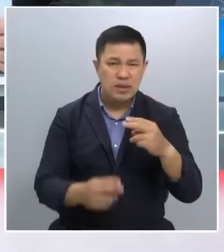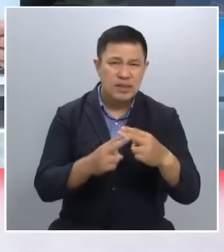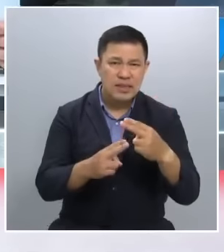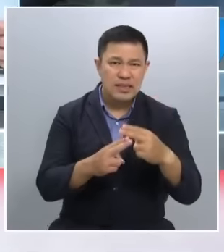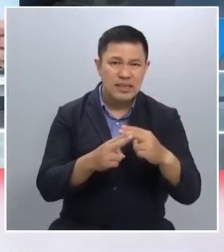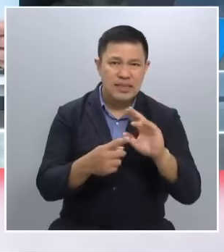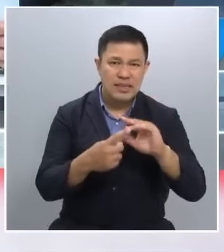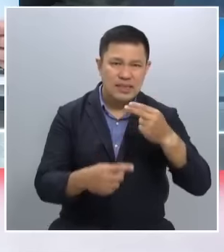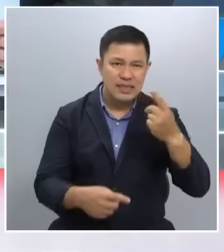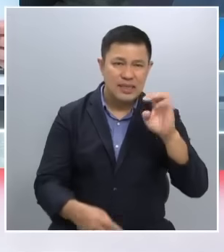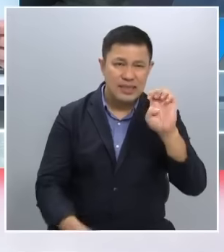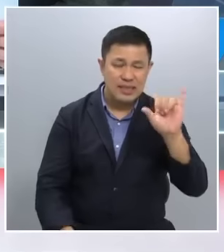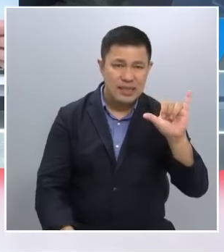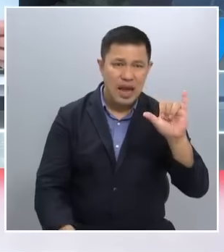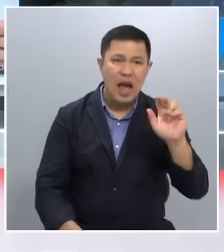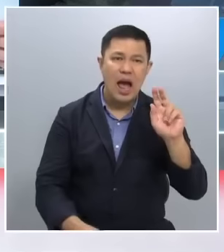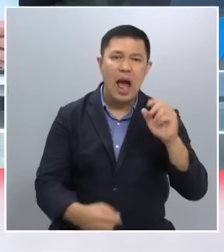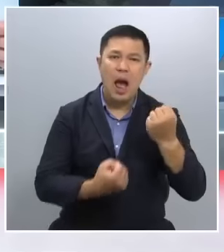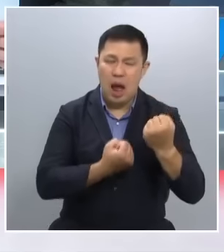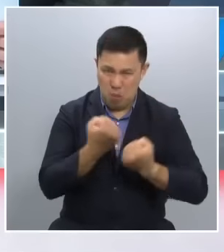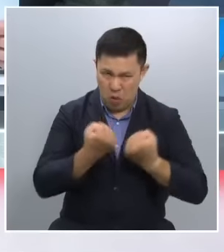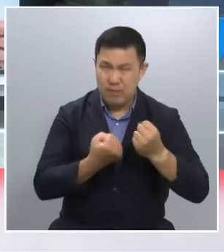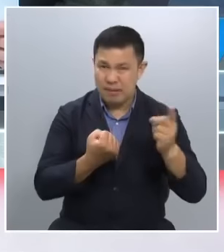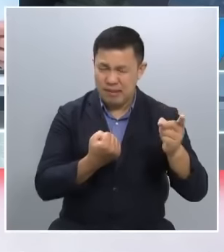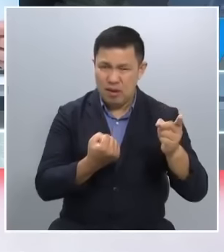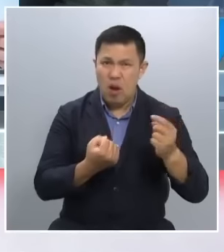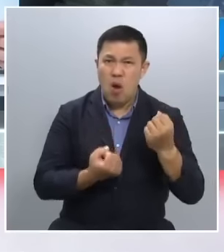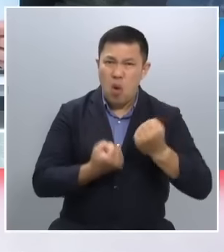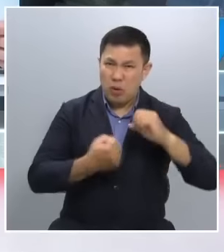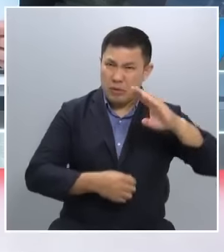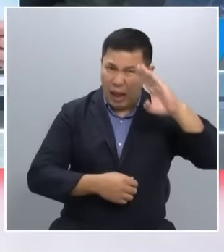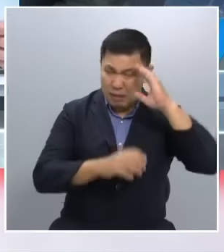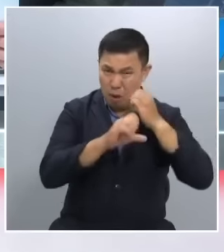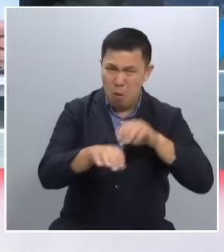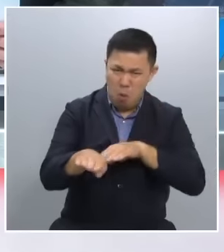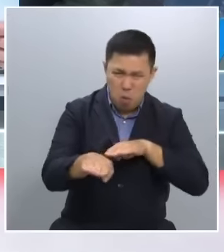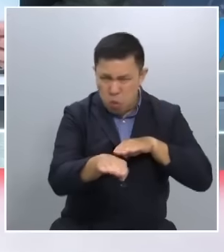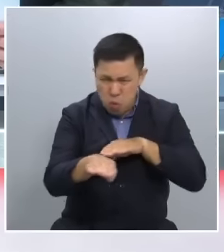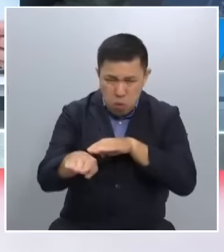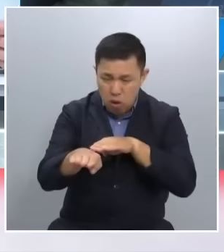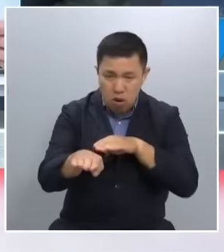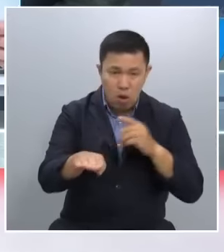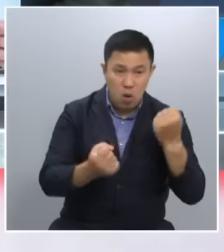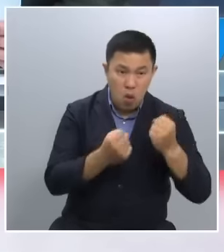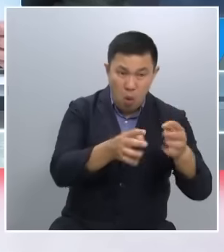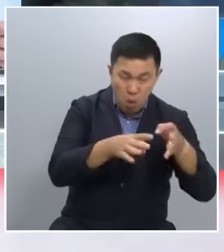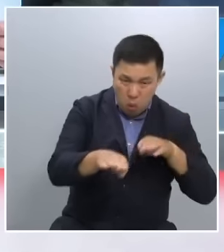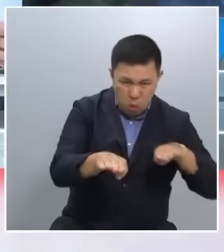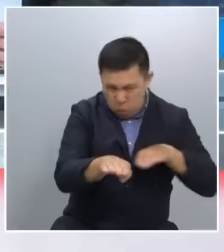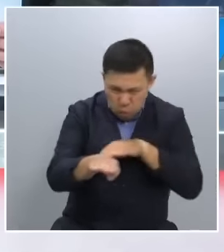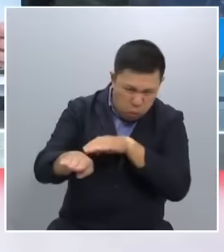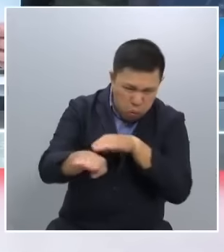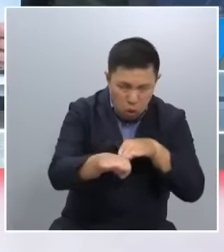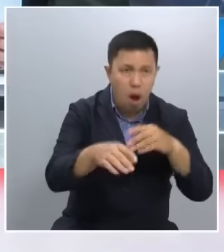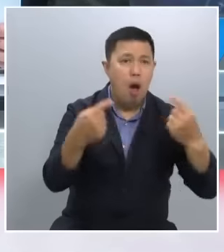ตุการณ์นะครับเป็นรถบัสทหารเนี่ยนะที่พยายามขับตามกระบวนกันมาแล้วปรากฏว่ามาแซงรถบรรทุกจนกระทั่งมีการโต้เถียงกันเกิดขึ้